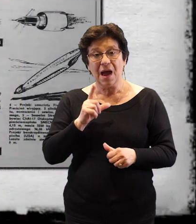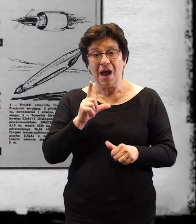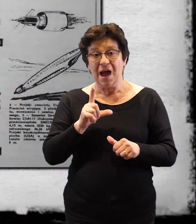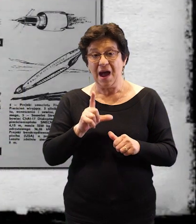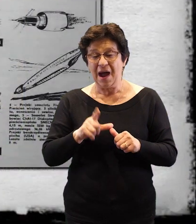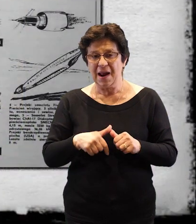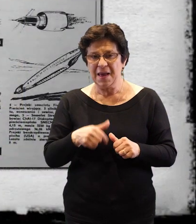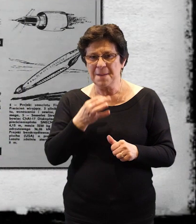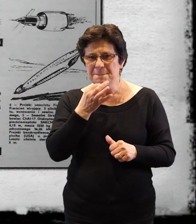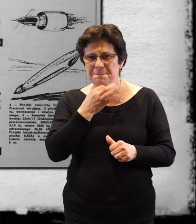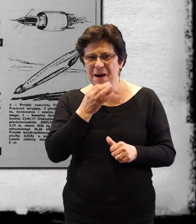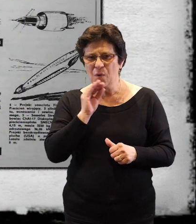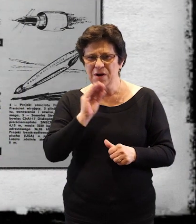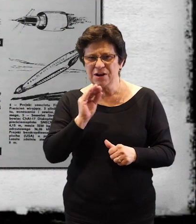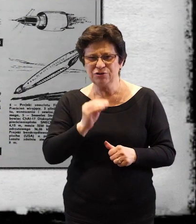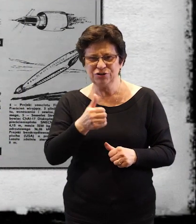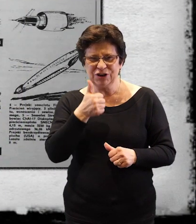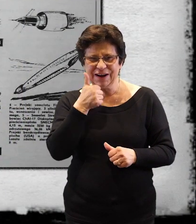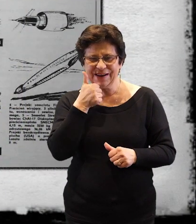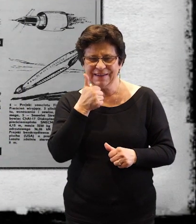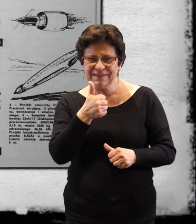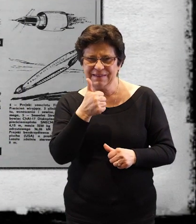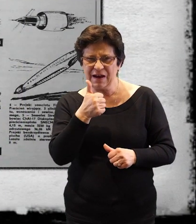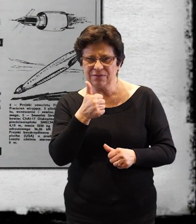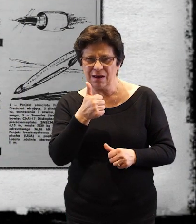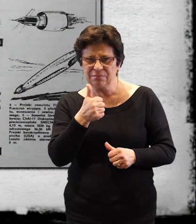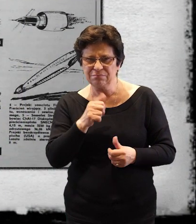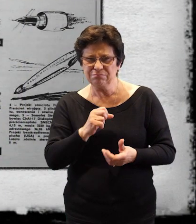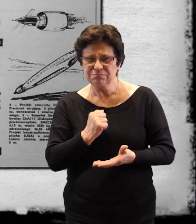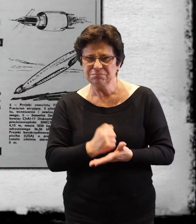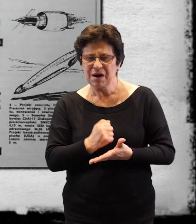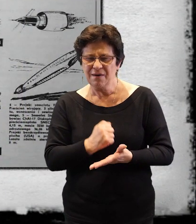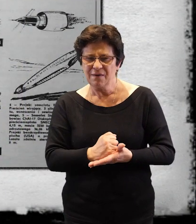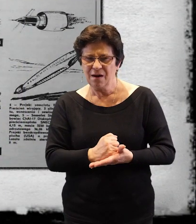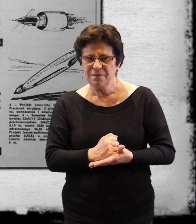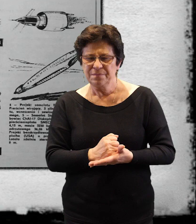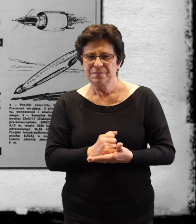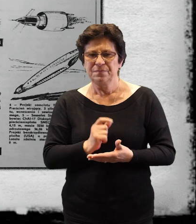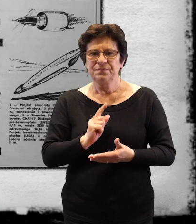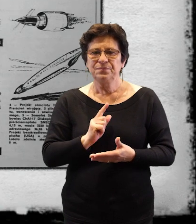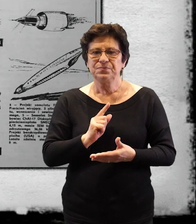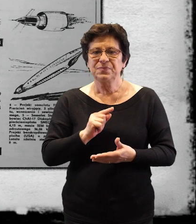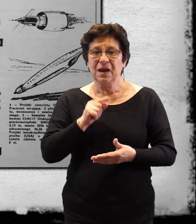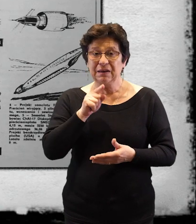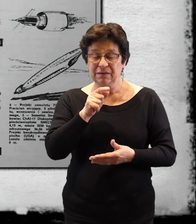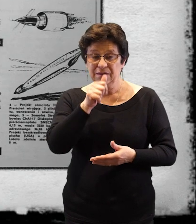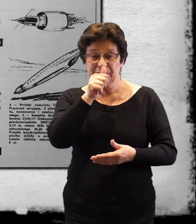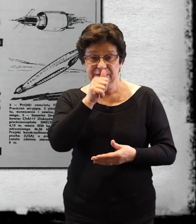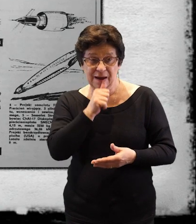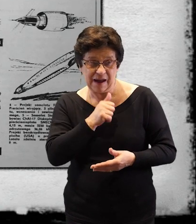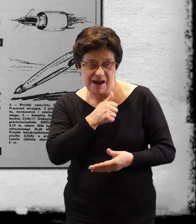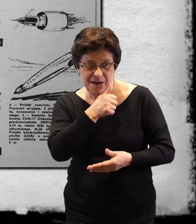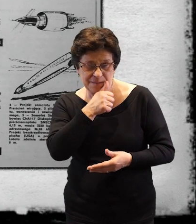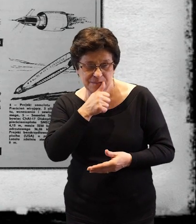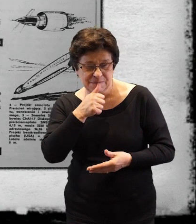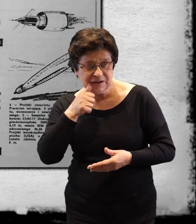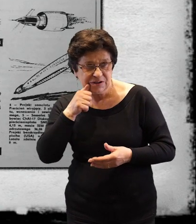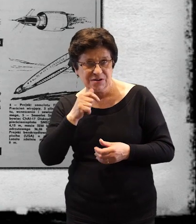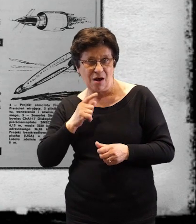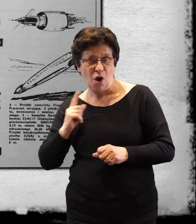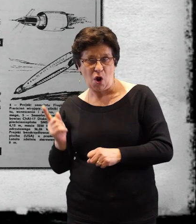mało tego, był jeszcze jeden niezwykle ciekawy dla mnie argument, a mianowicie taki, że potajemne, utajnione loty